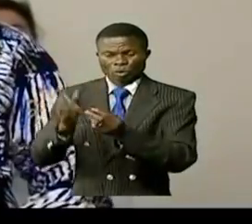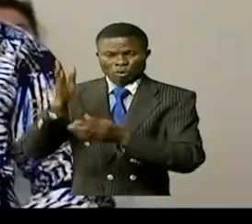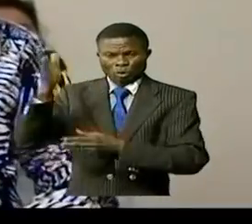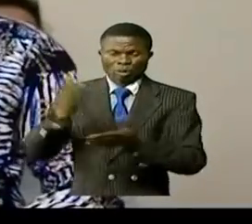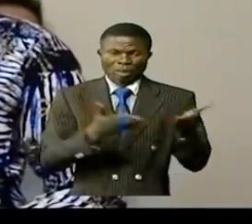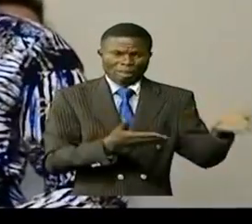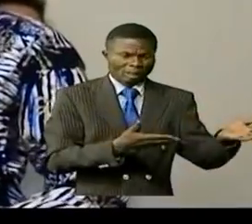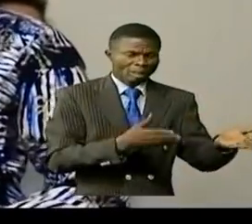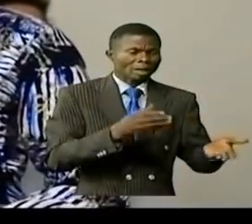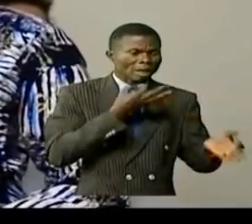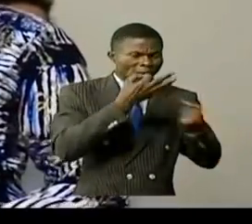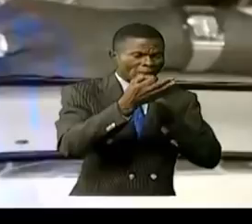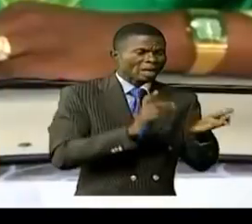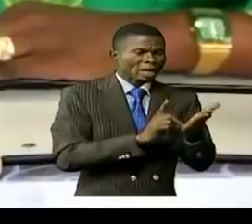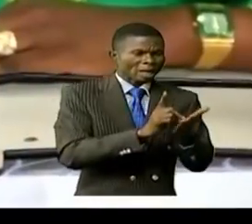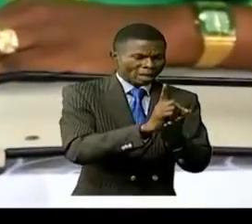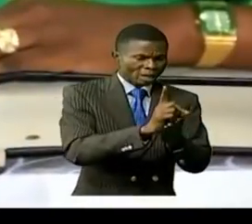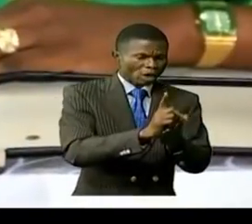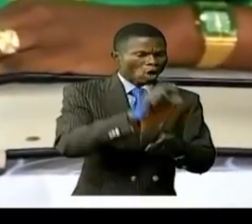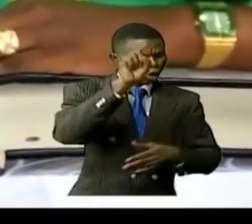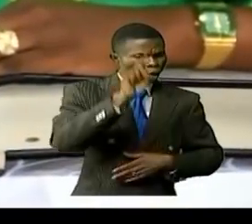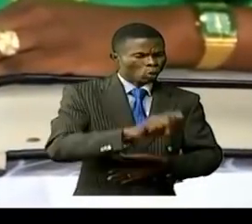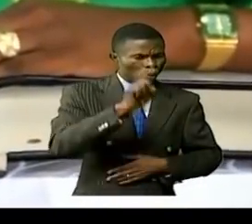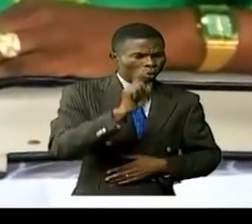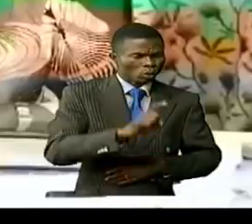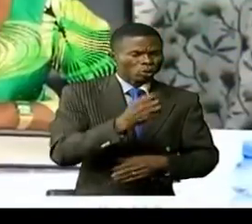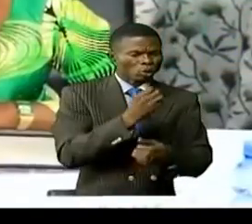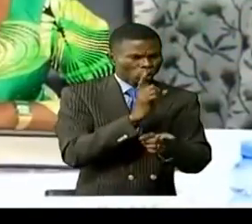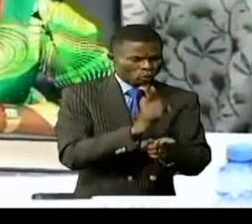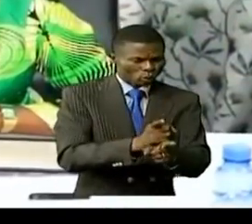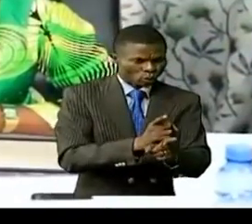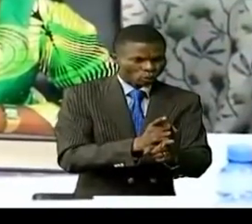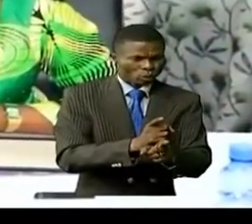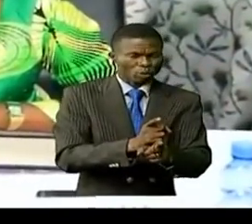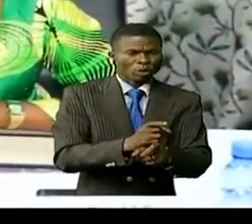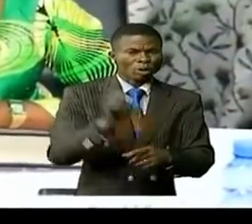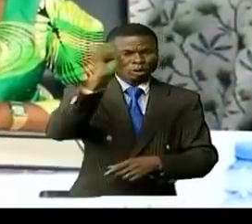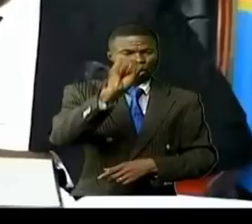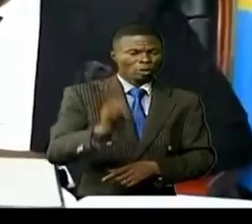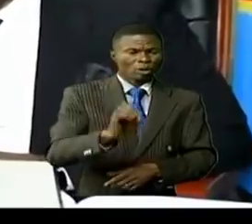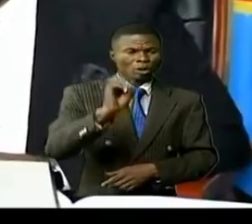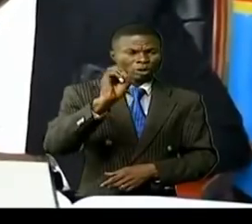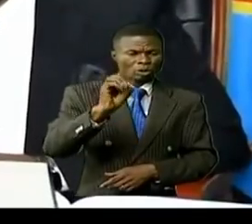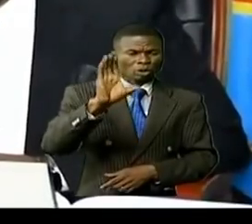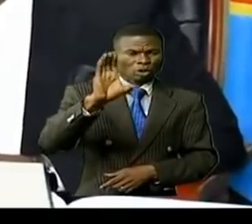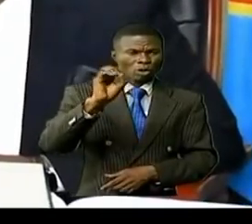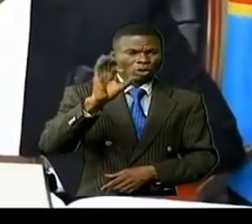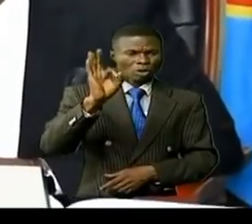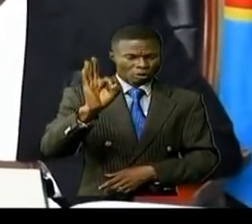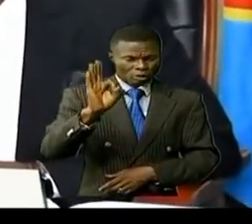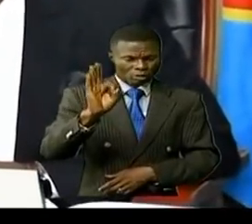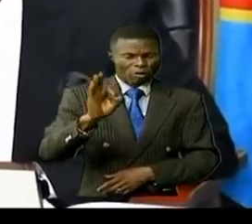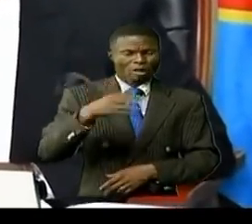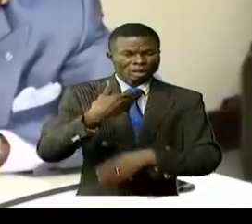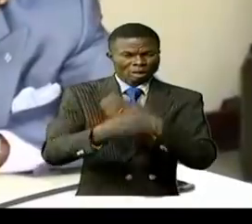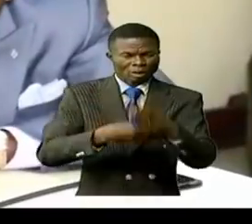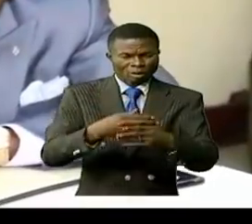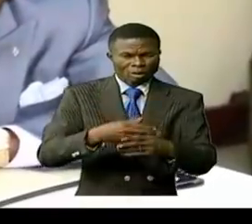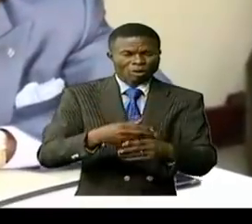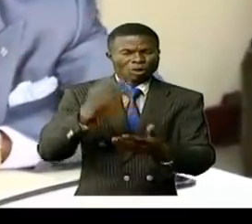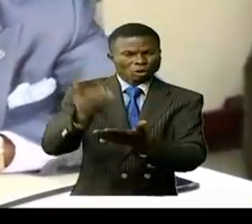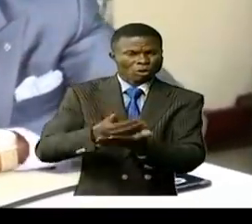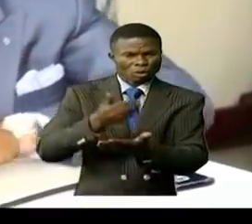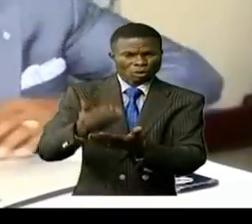de définir les droits et obligations respectifs de la SOCOF et de l'opérateur dont la mission sera d'assurer l'exploitation